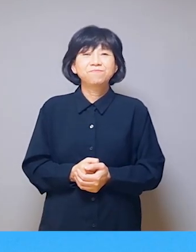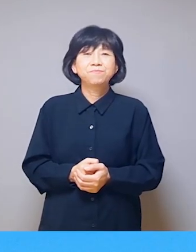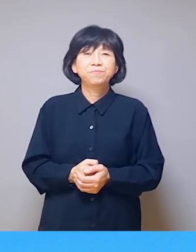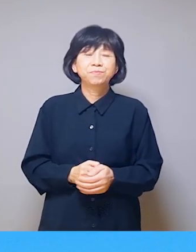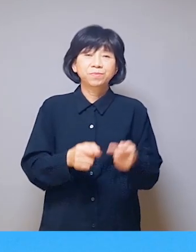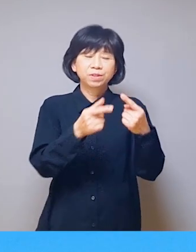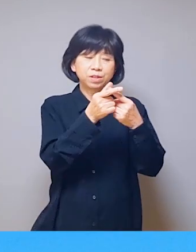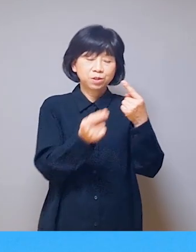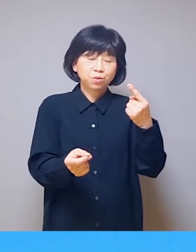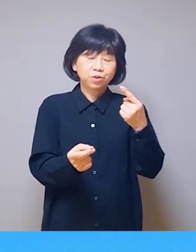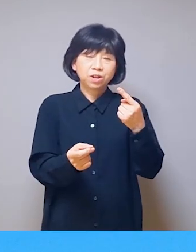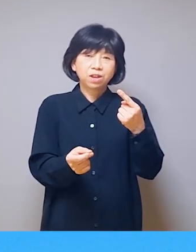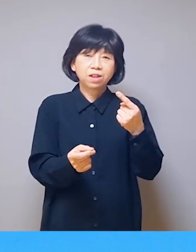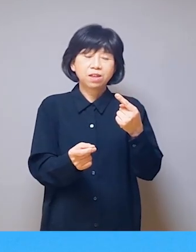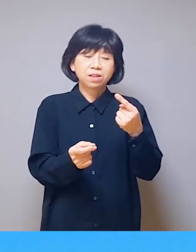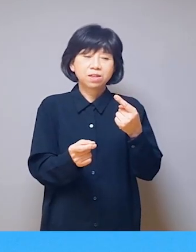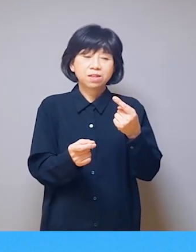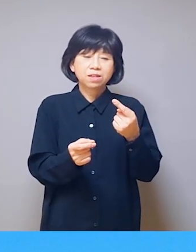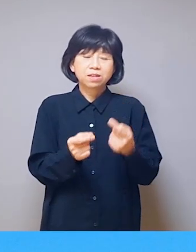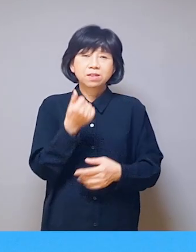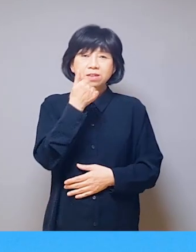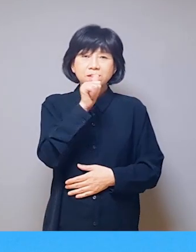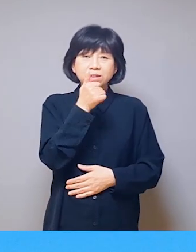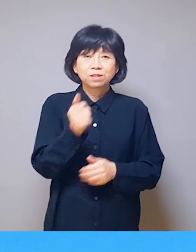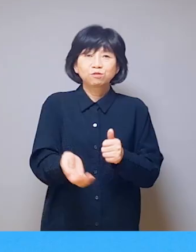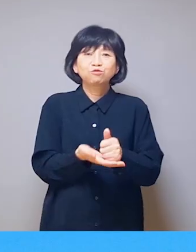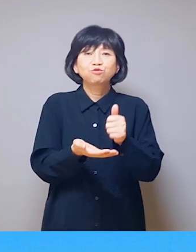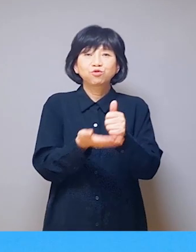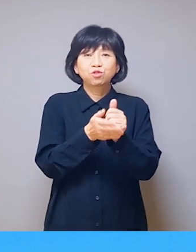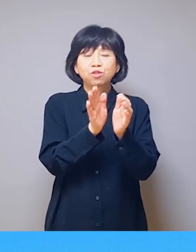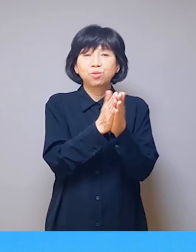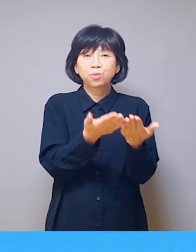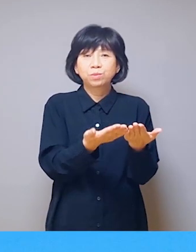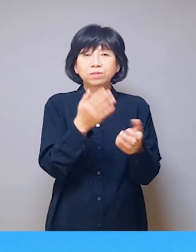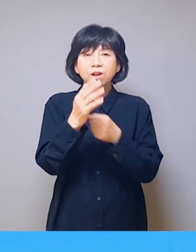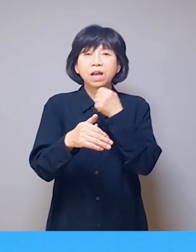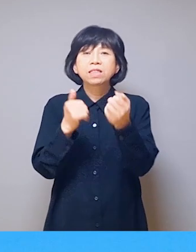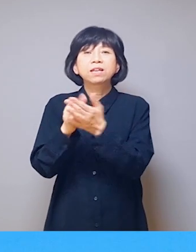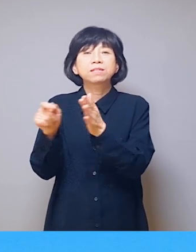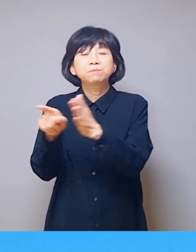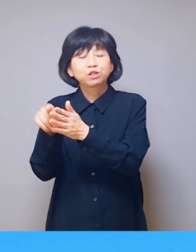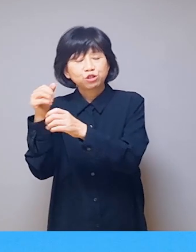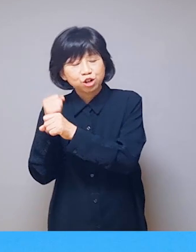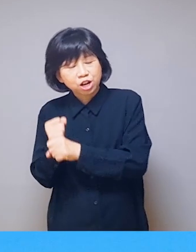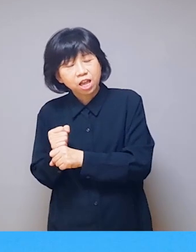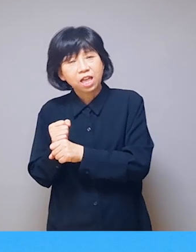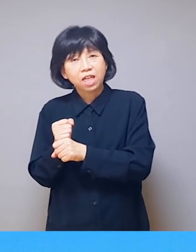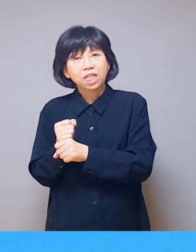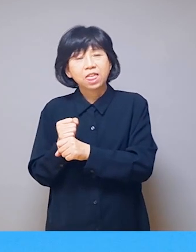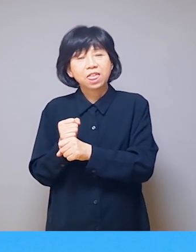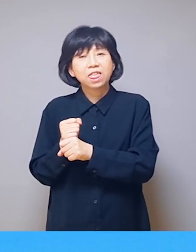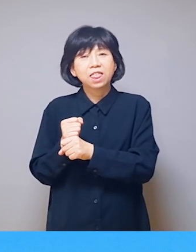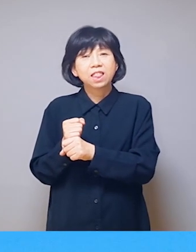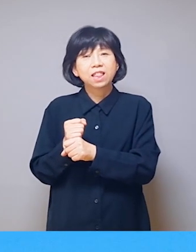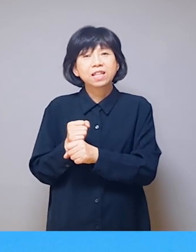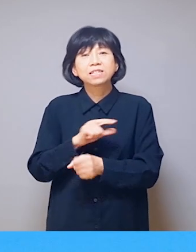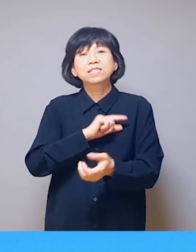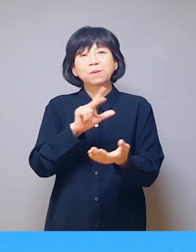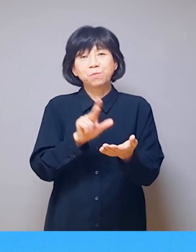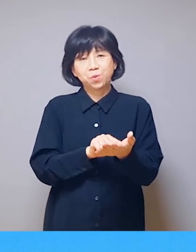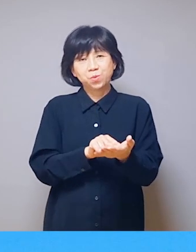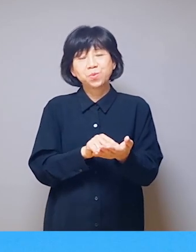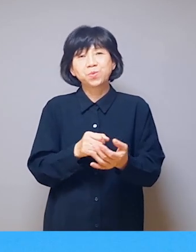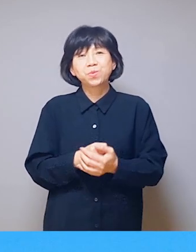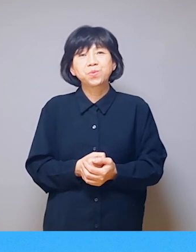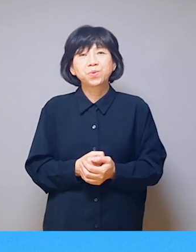1월의 추천 도서는 레이리 크랩의 하나님을 신뢰한다는 것입니다. 그 책 제목 자체가요,